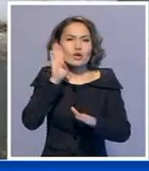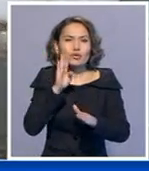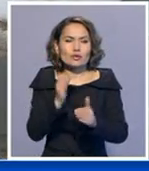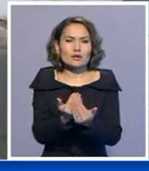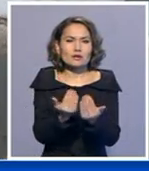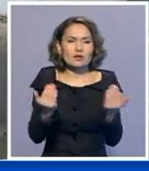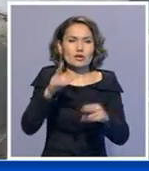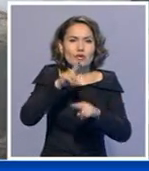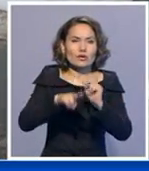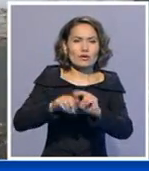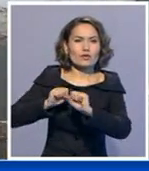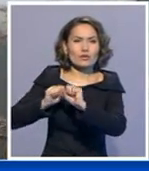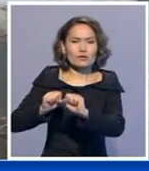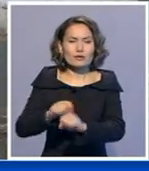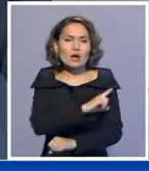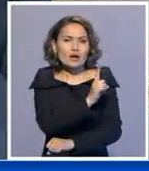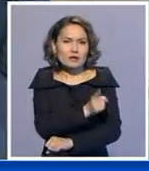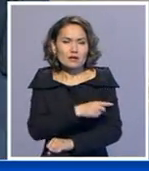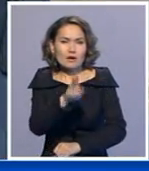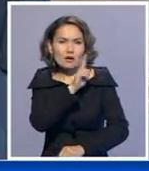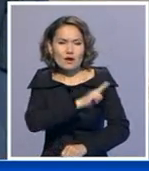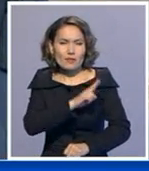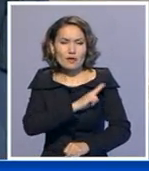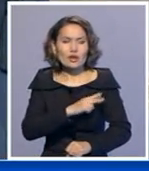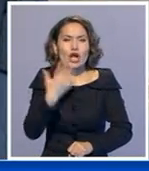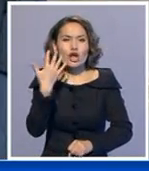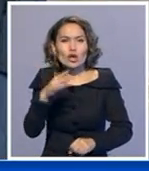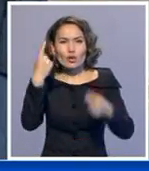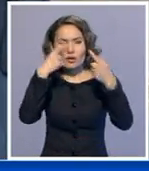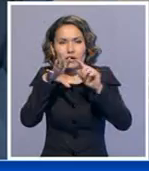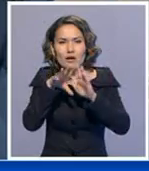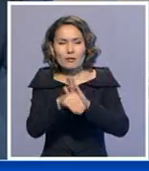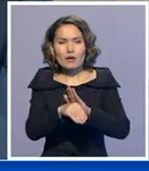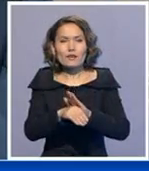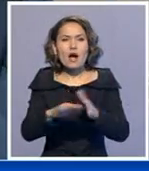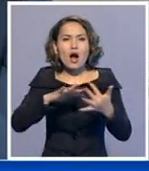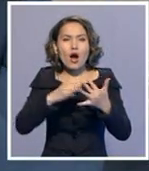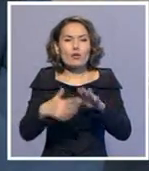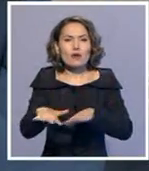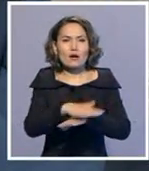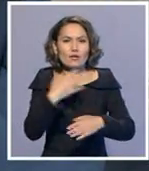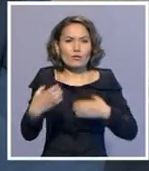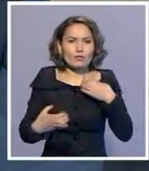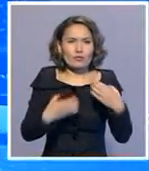отырмыз. 50-ден аса техника жұмыс істеп жатыр. Бастапқыда әбігерге түскен ауыл тұрғындарының көңілі жайланды қазір.